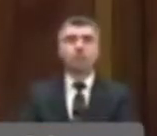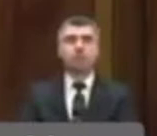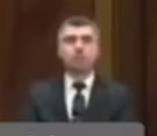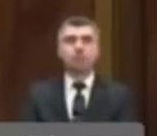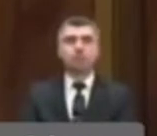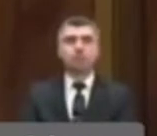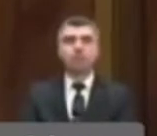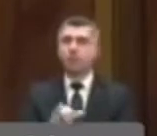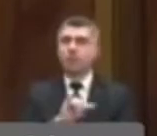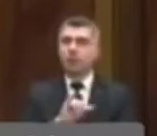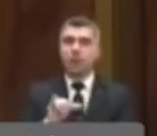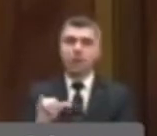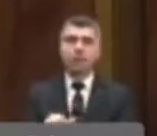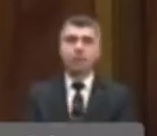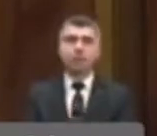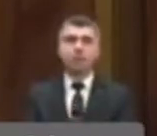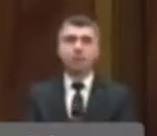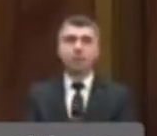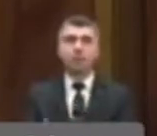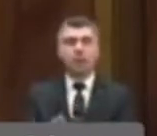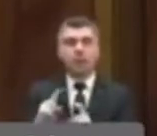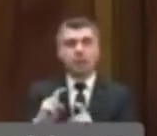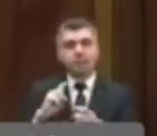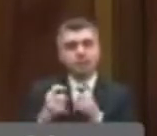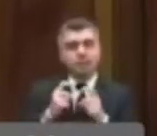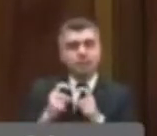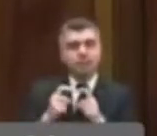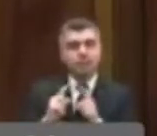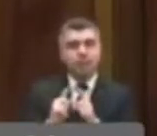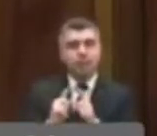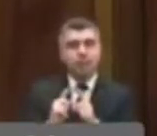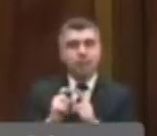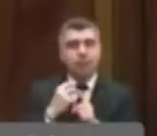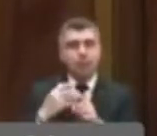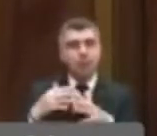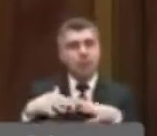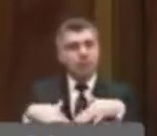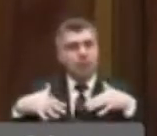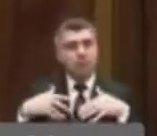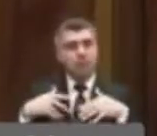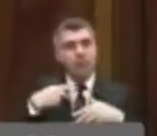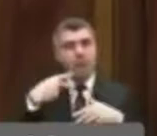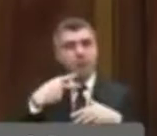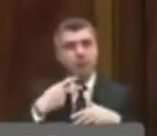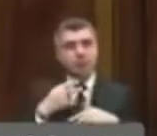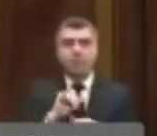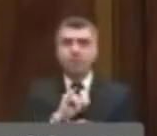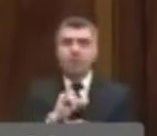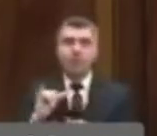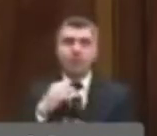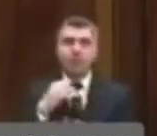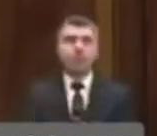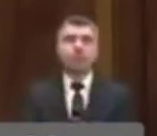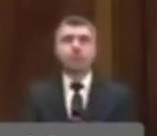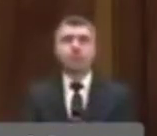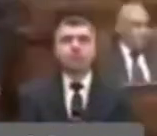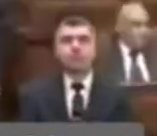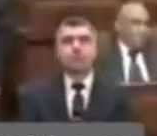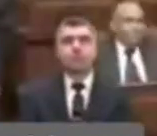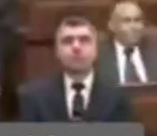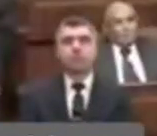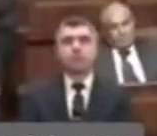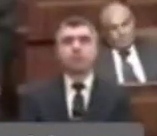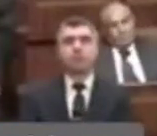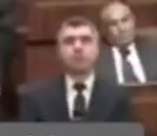حاجه الى باش بحال هاد المواضيع تجي لهنا للقبه ديال انا حاضر،